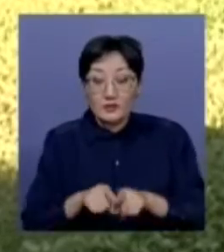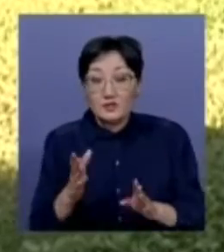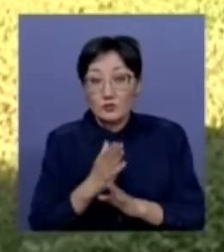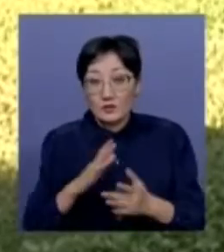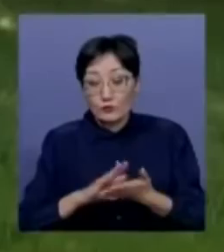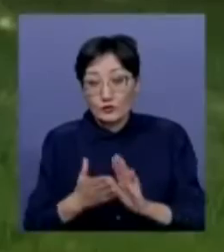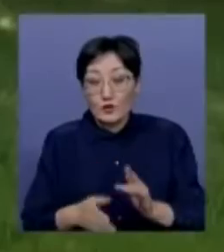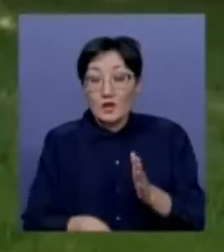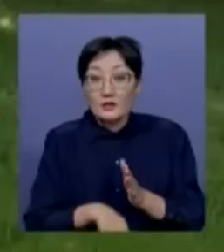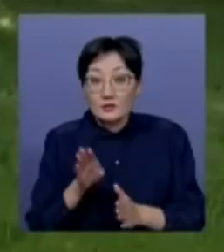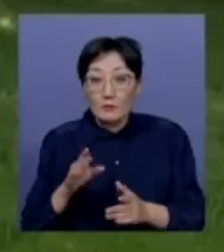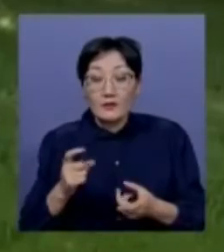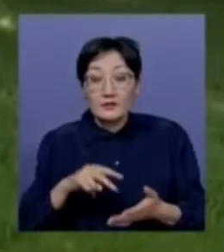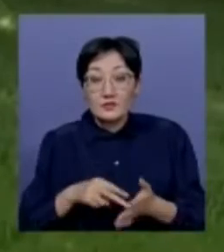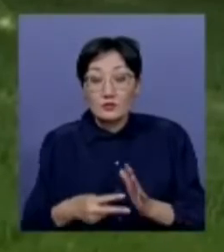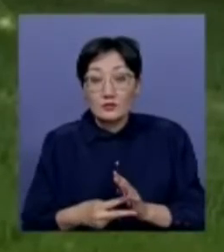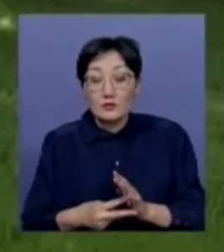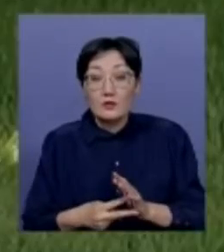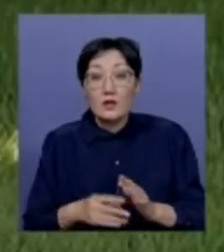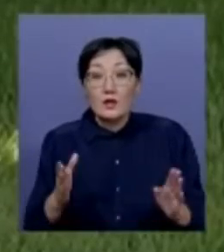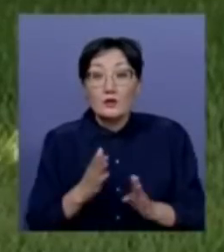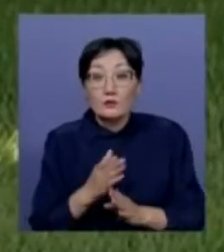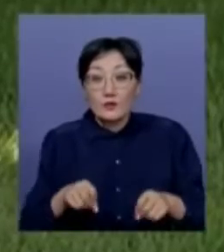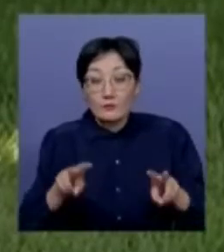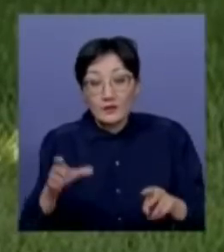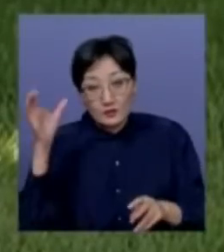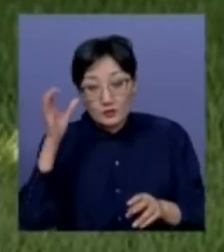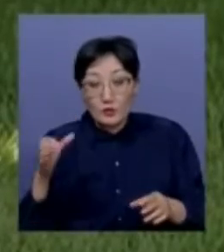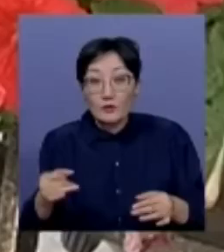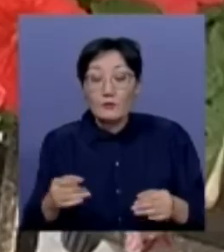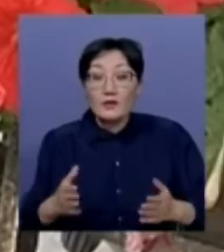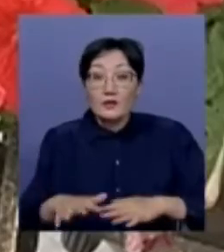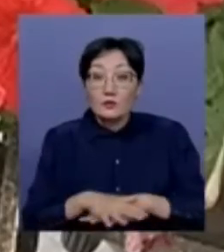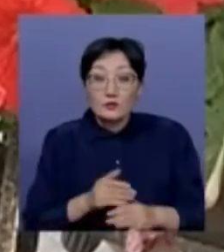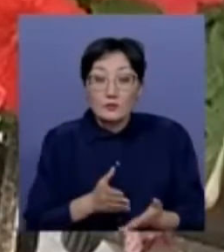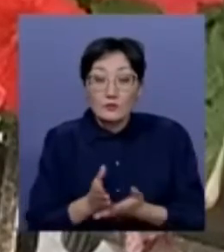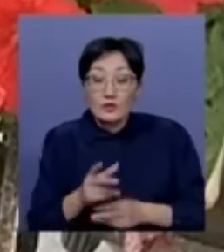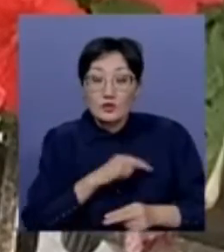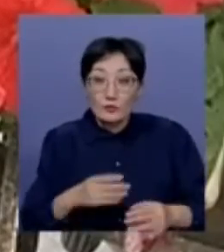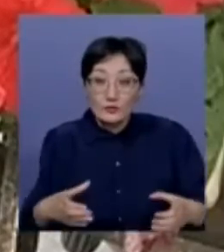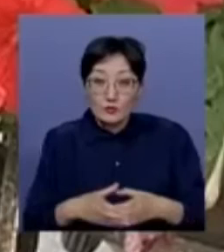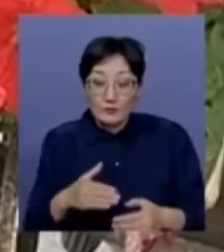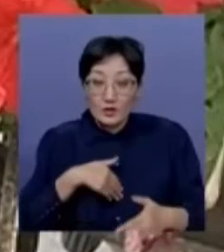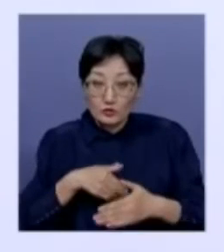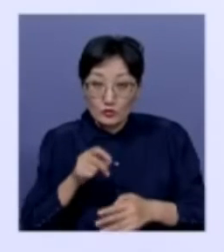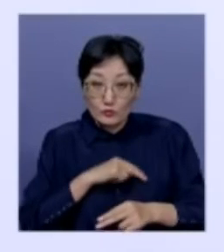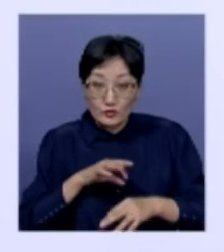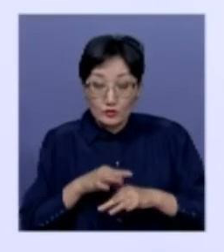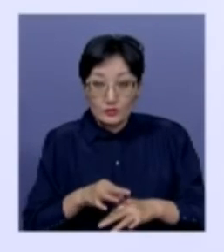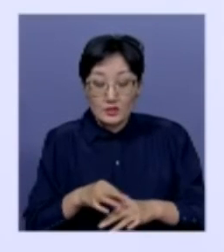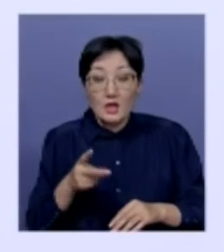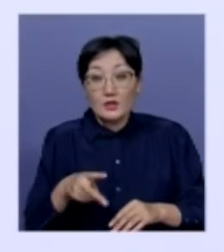экологиялық ахуалын көтеру мақсатында қазір эколог мамандар мен ғалымдар, мүдделі тұрғындар кіретін жұмыс топтары белсенді жұмыс істеуде.